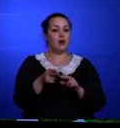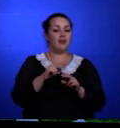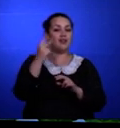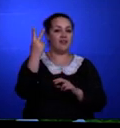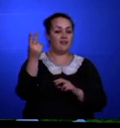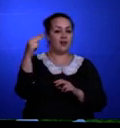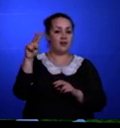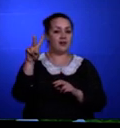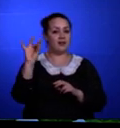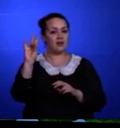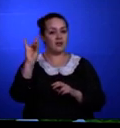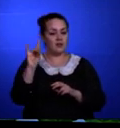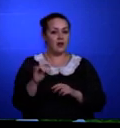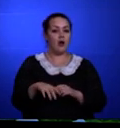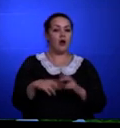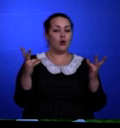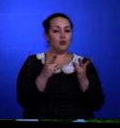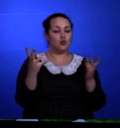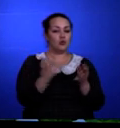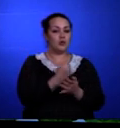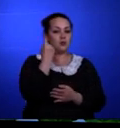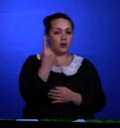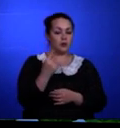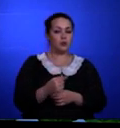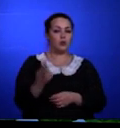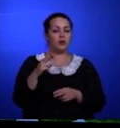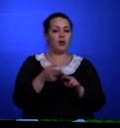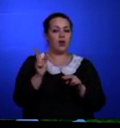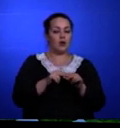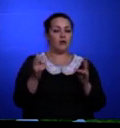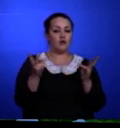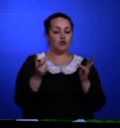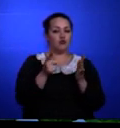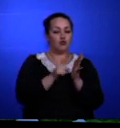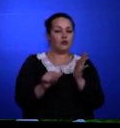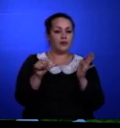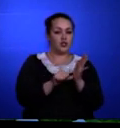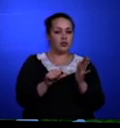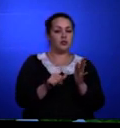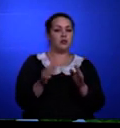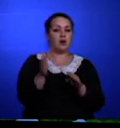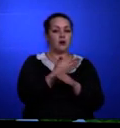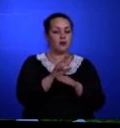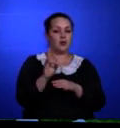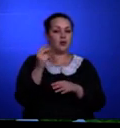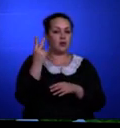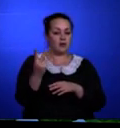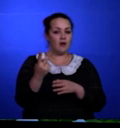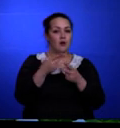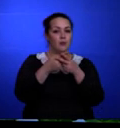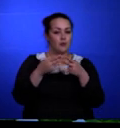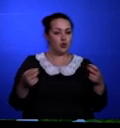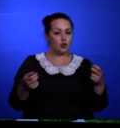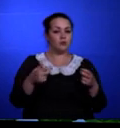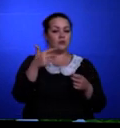а нам надо найти одну для этого мы 76 разделим на 2 и получаем